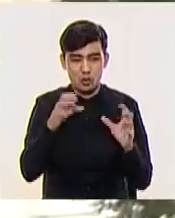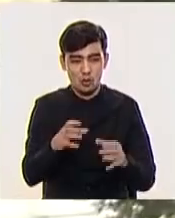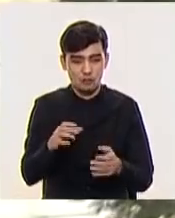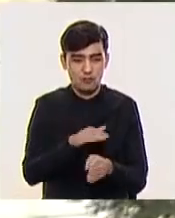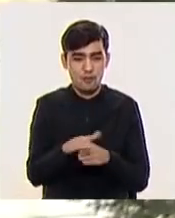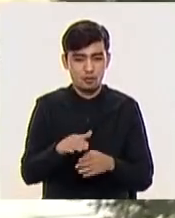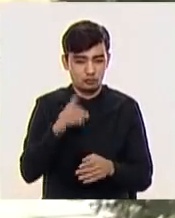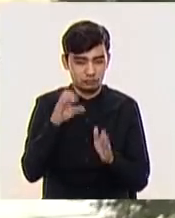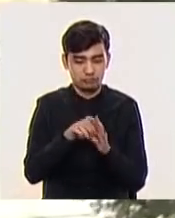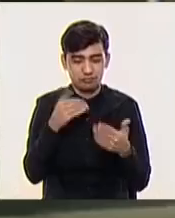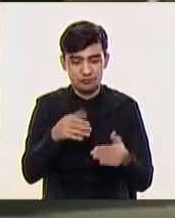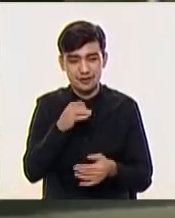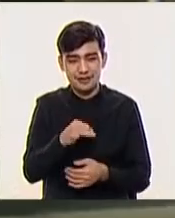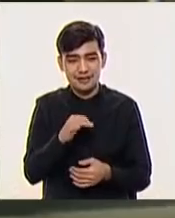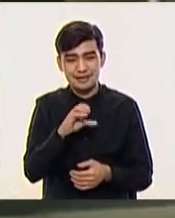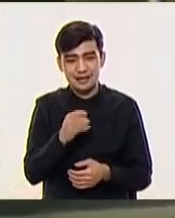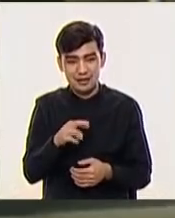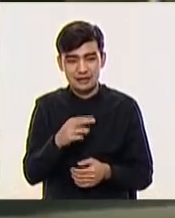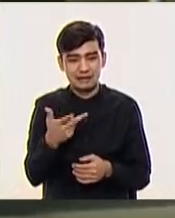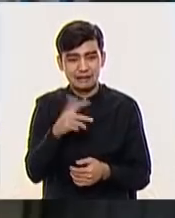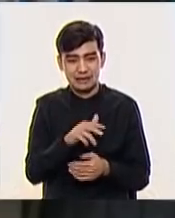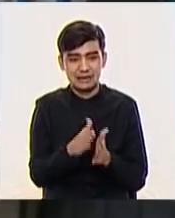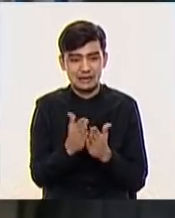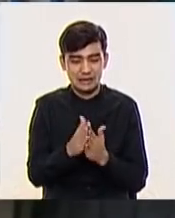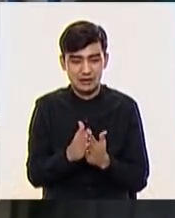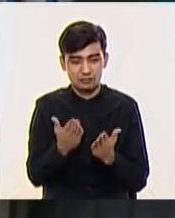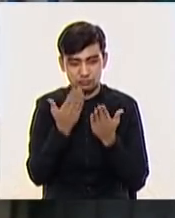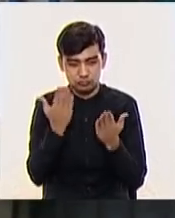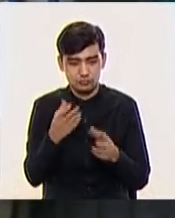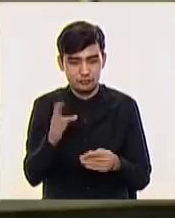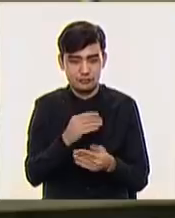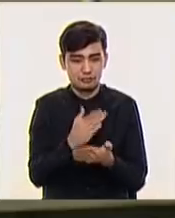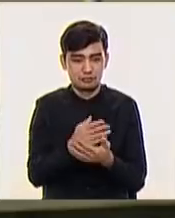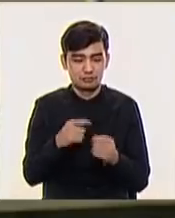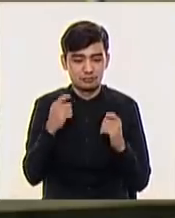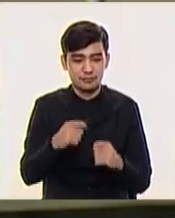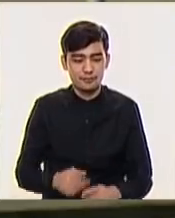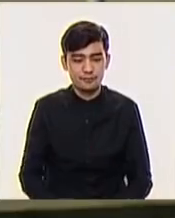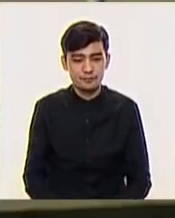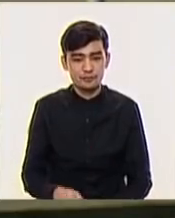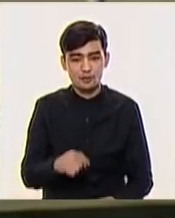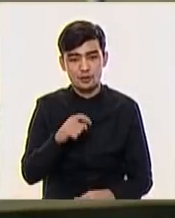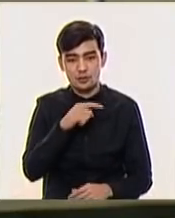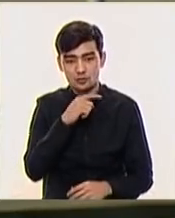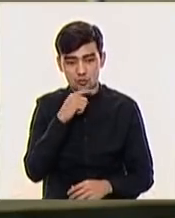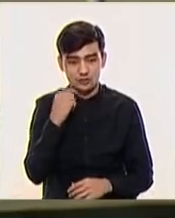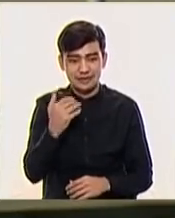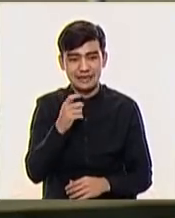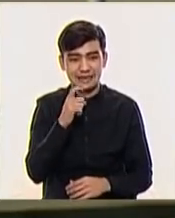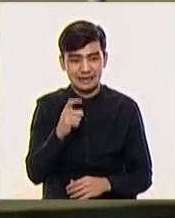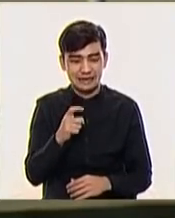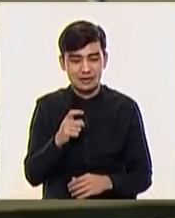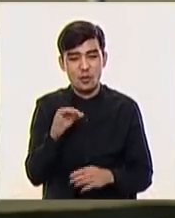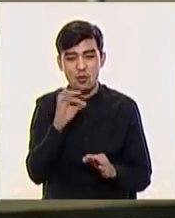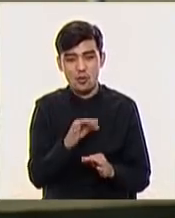екен. Қазір бұл серияның үш бірдей кітабы оқырман назарына ұсынылған. Орыс тілінде х дыбысынан басталатын сөздерді айту